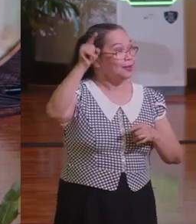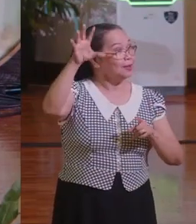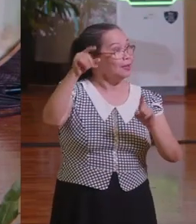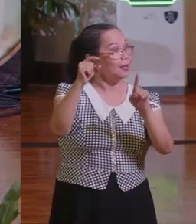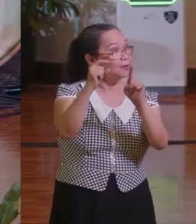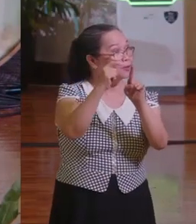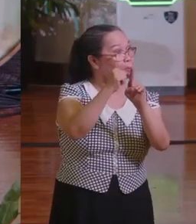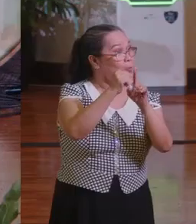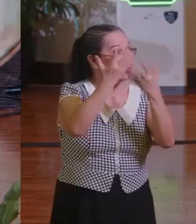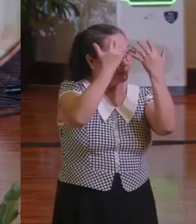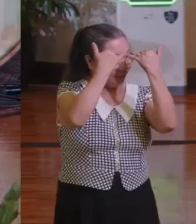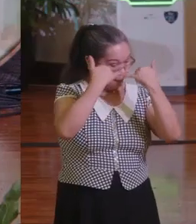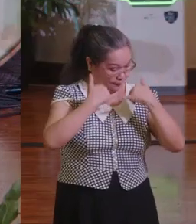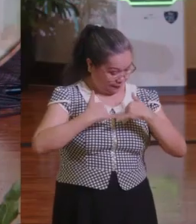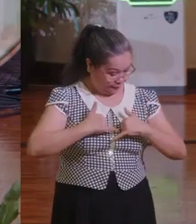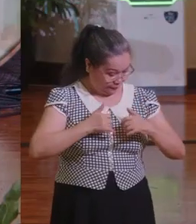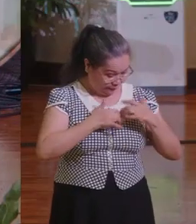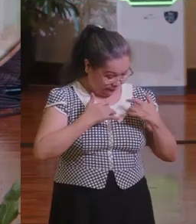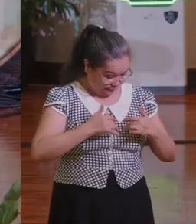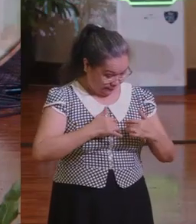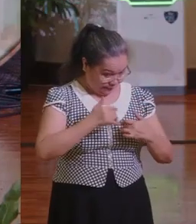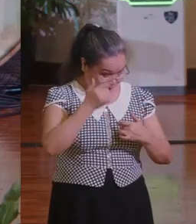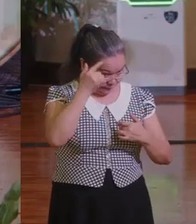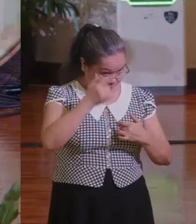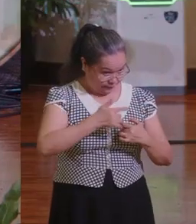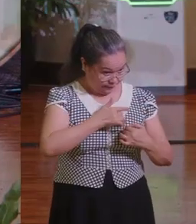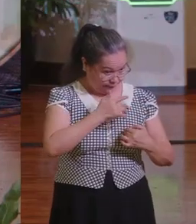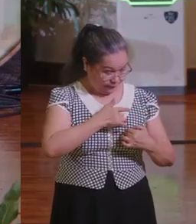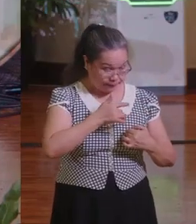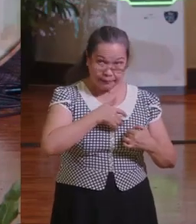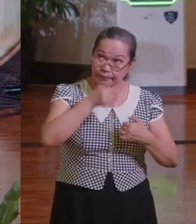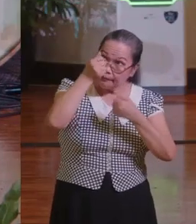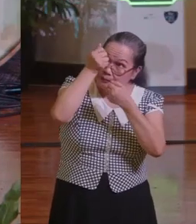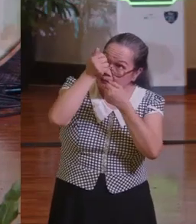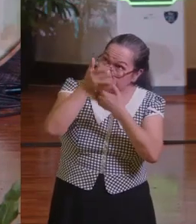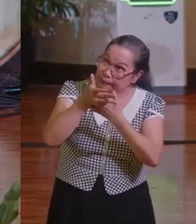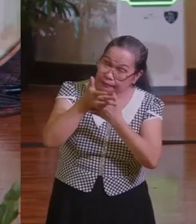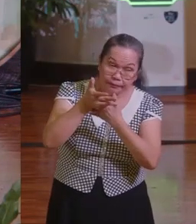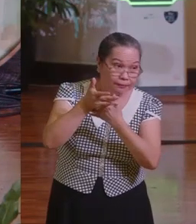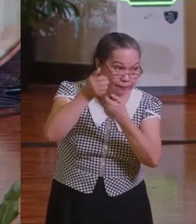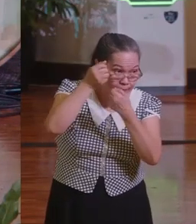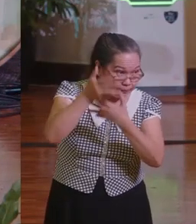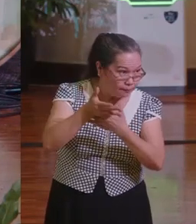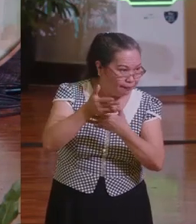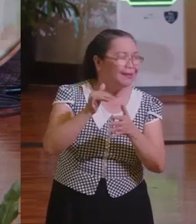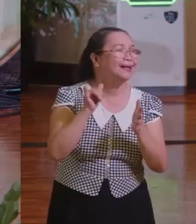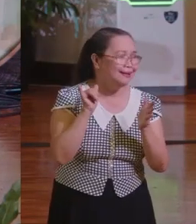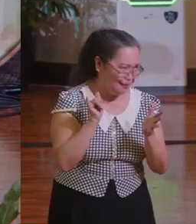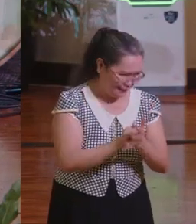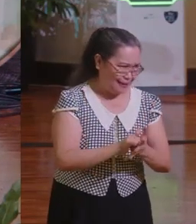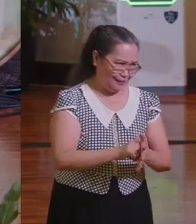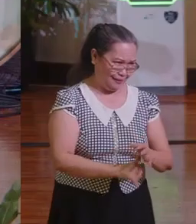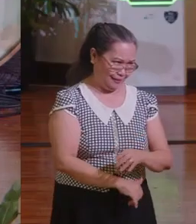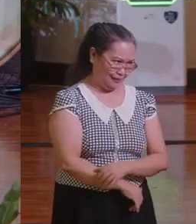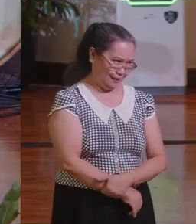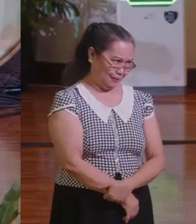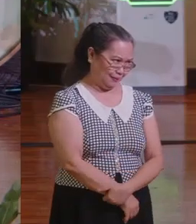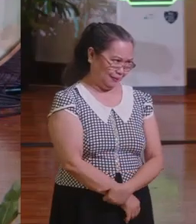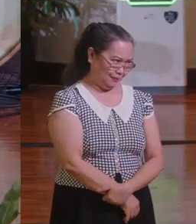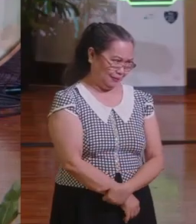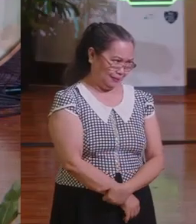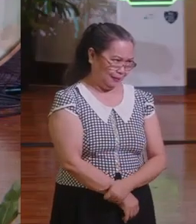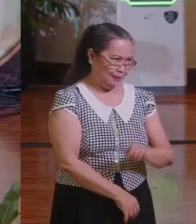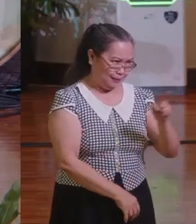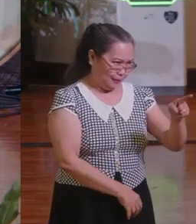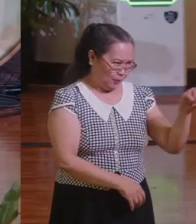ay babad sa inyong puso't damdamin at kayo ay sumusunod sa kanyang salita. Yun lang yun. No? Kung